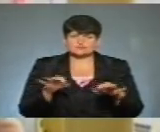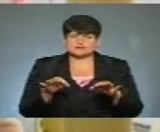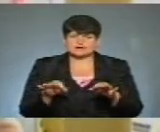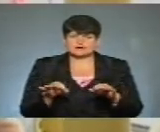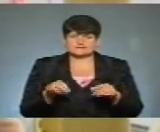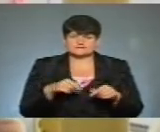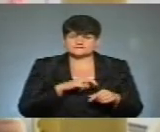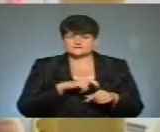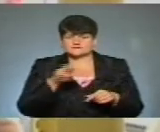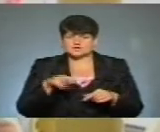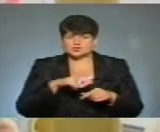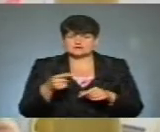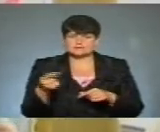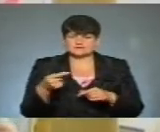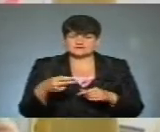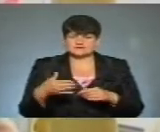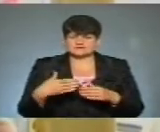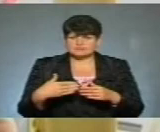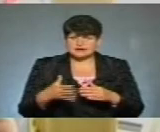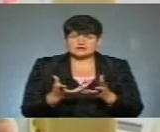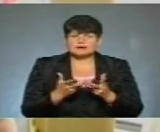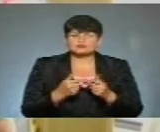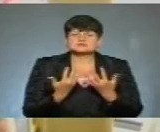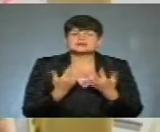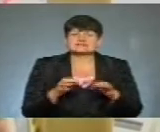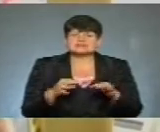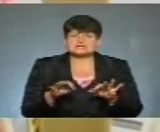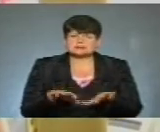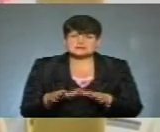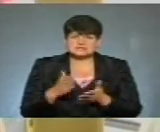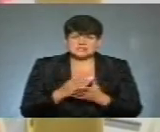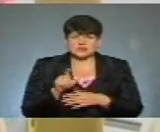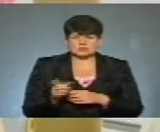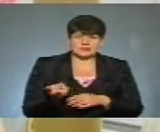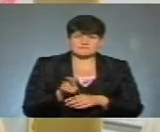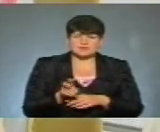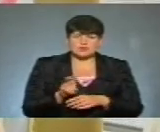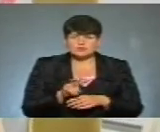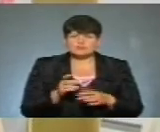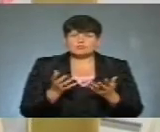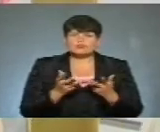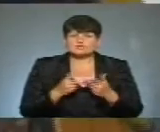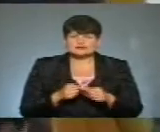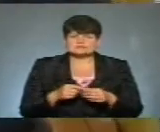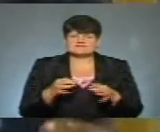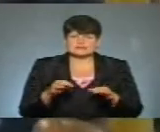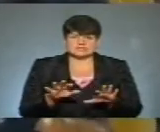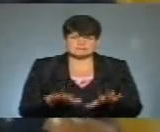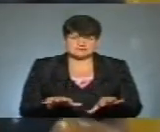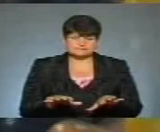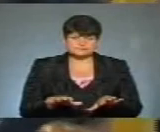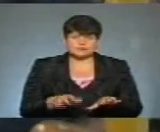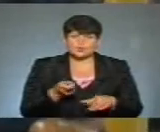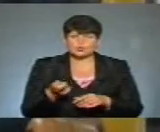через передні двері і рахуємо, скільки у нас вільних місць, і люди заходять по кількості вільних місць.